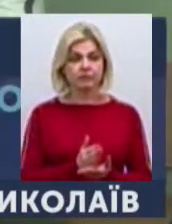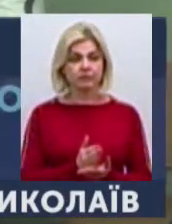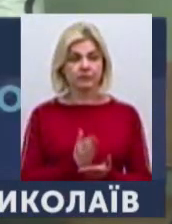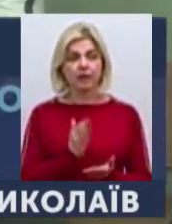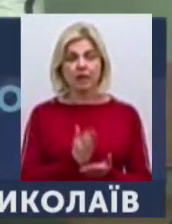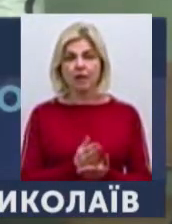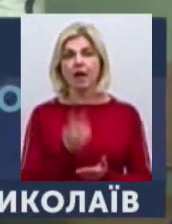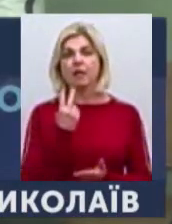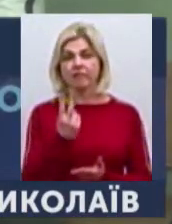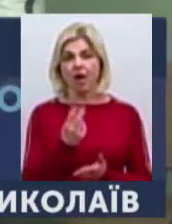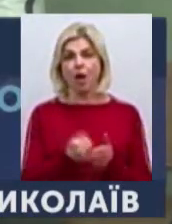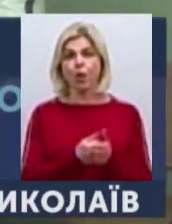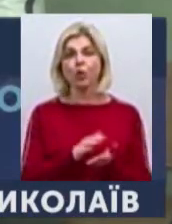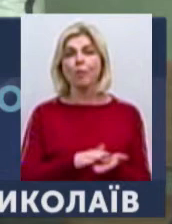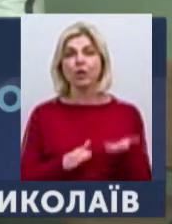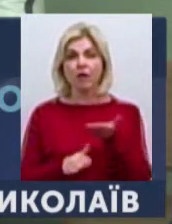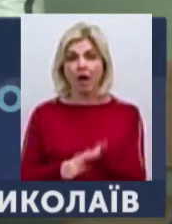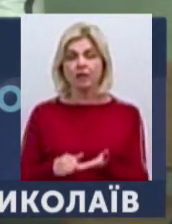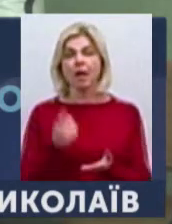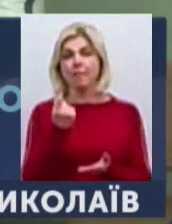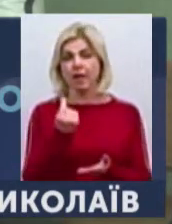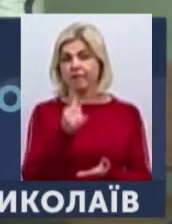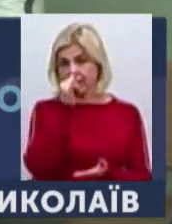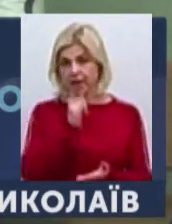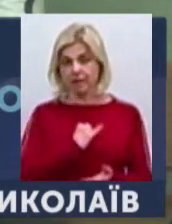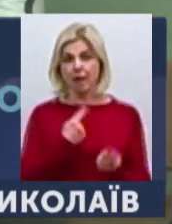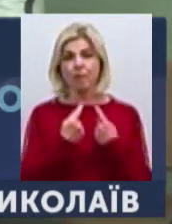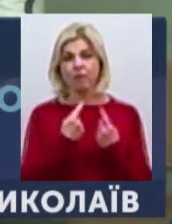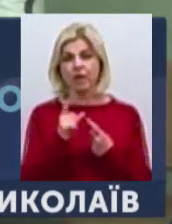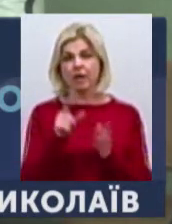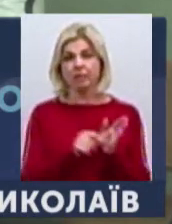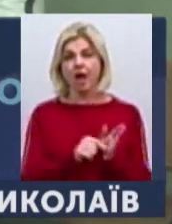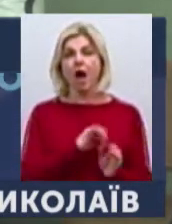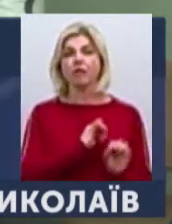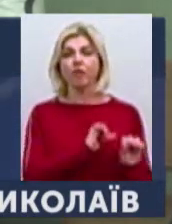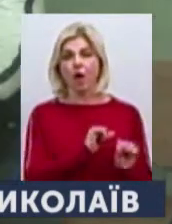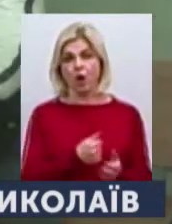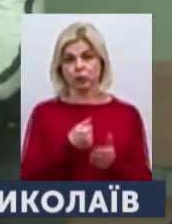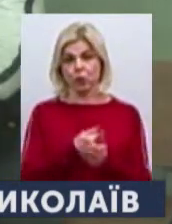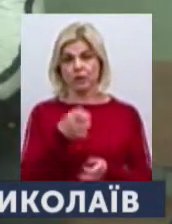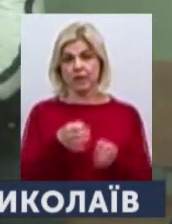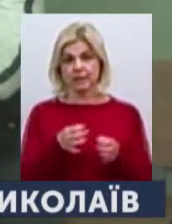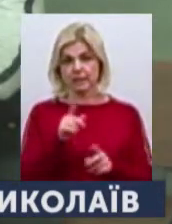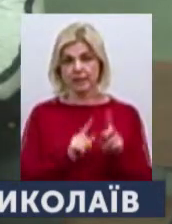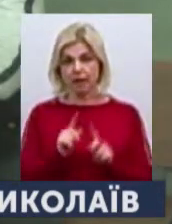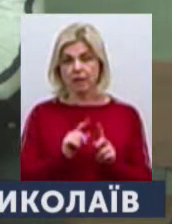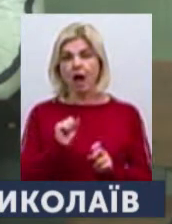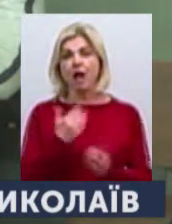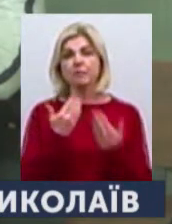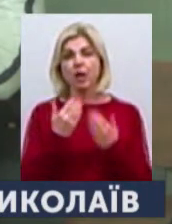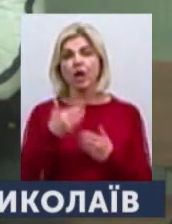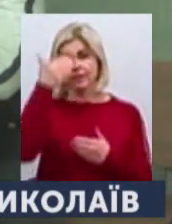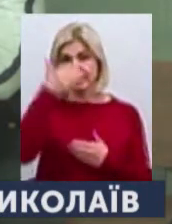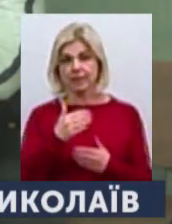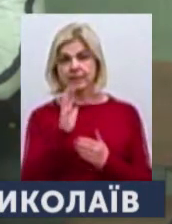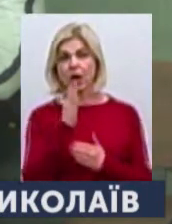Є у нас два клопотання. Перше, нам не дали поспілкуватися з адвокатом до засідання. А спілкування через ось це скло,